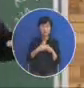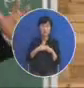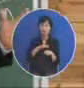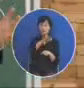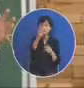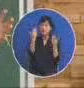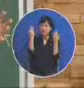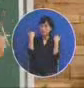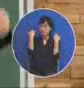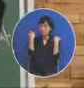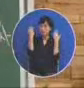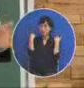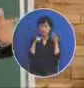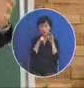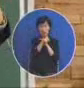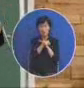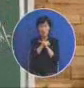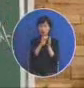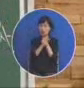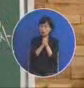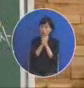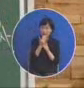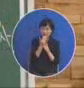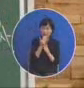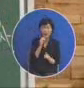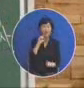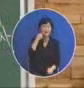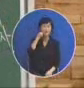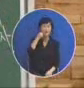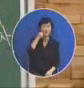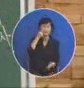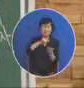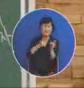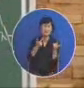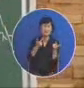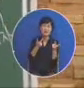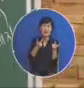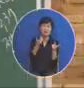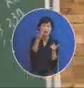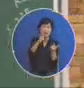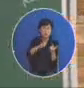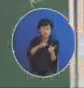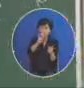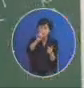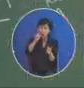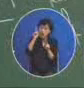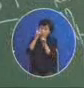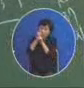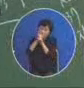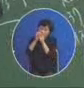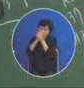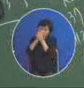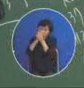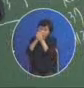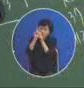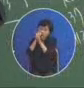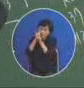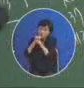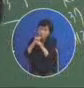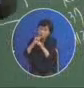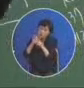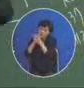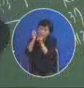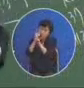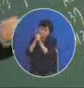상황이 힘든 상황이란 말이요. 거기서 기도가 되죠, 내 혼자. When you go to school, you're going to face tough situations, but then you're going to be able to pray by